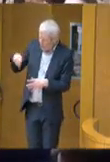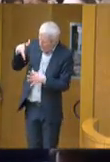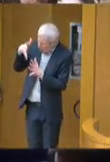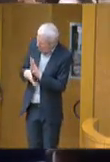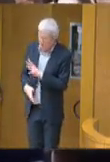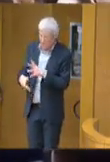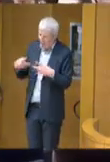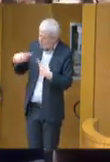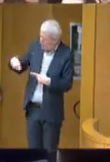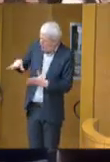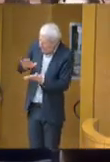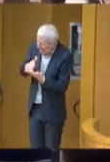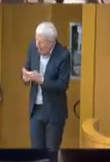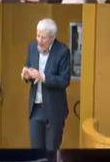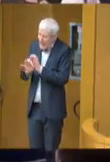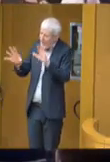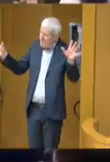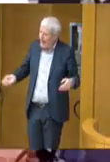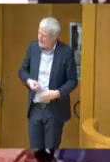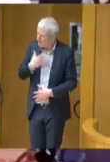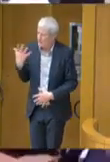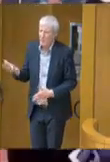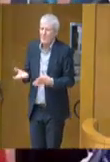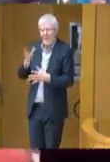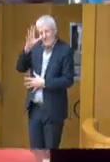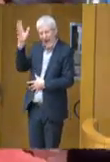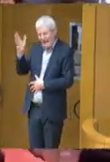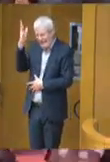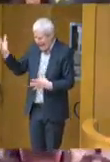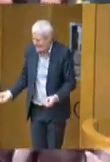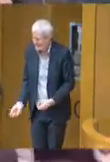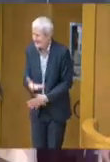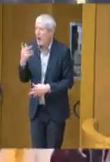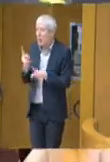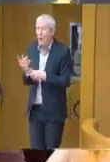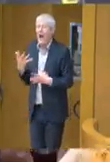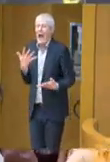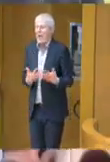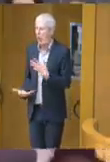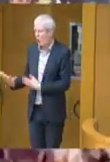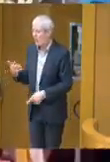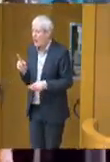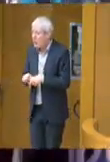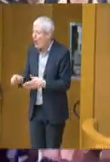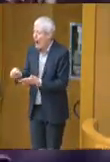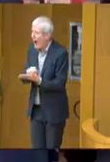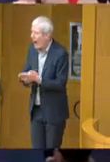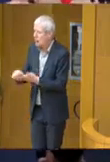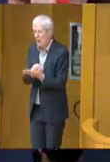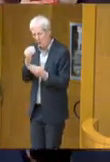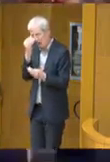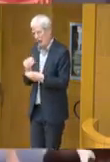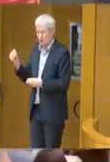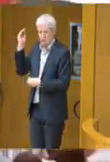la libera espressione, la fantasia e l'emotività, ma soprattutto cancella i pregiudizi e